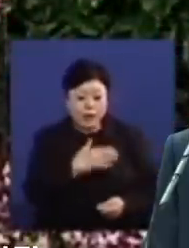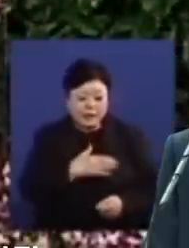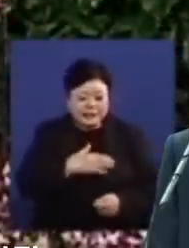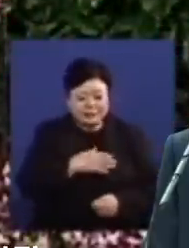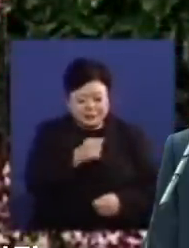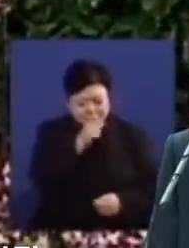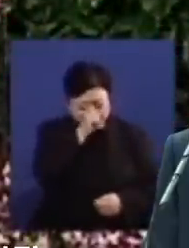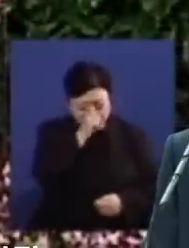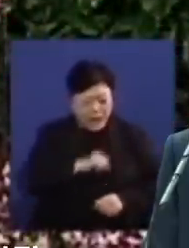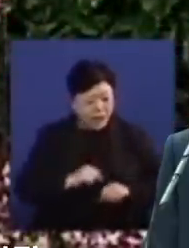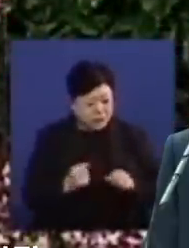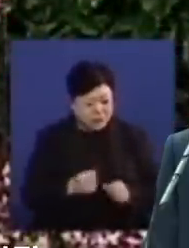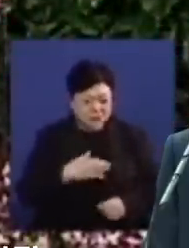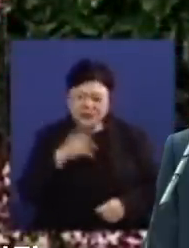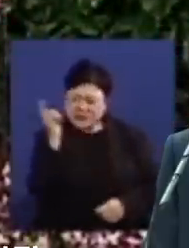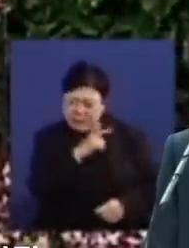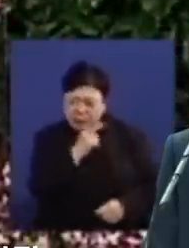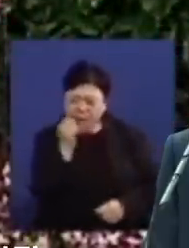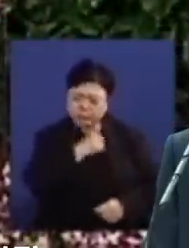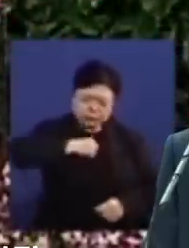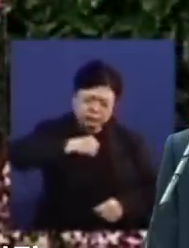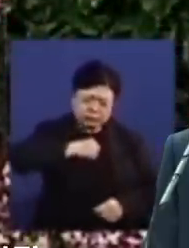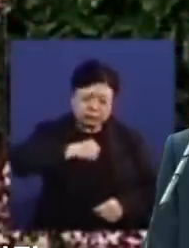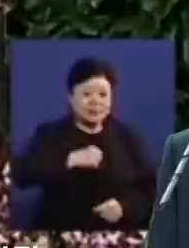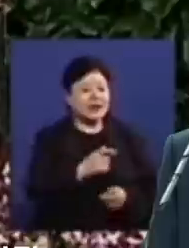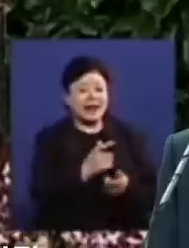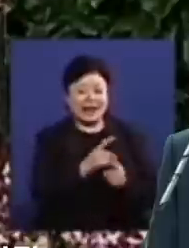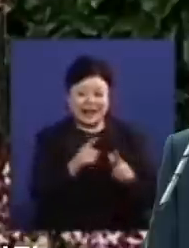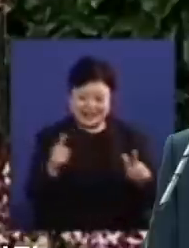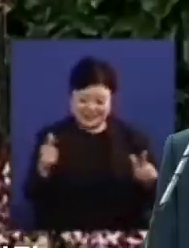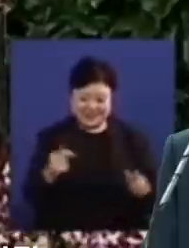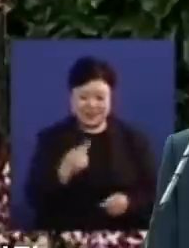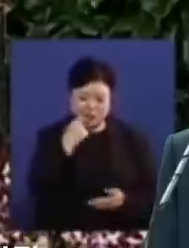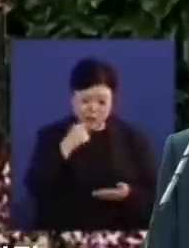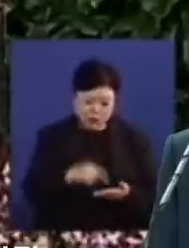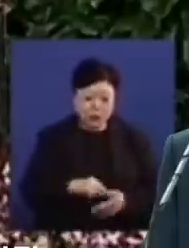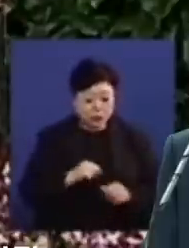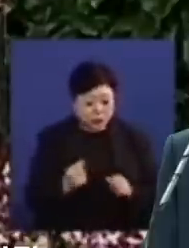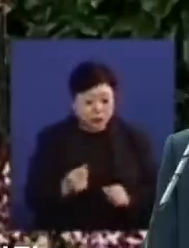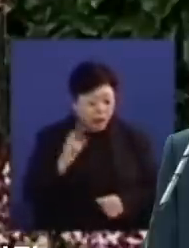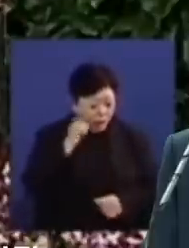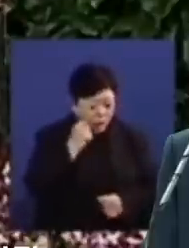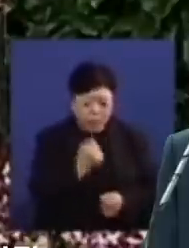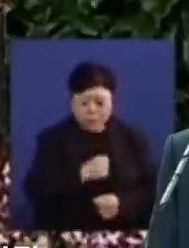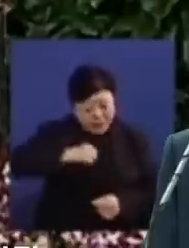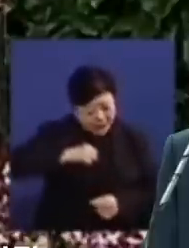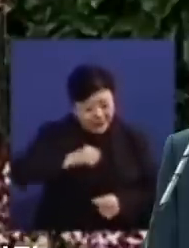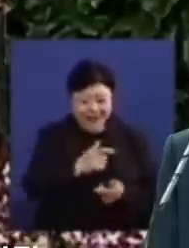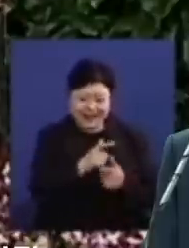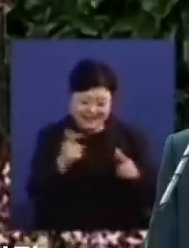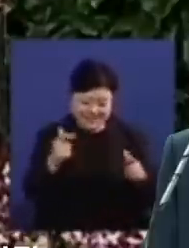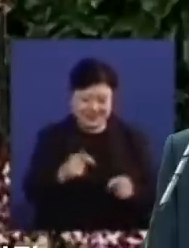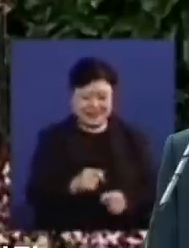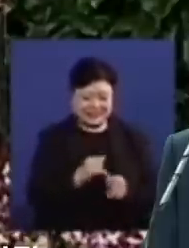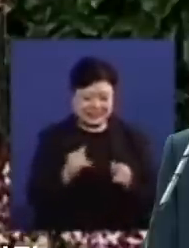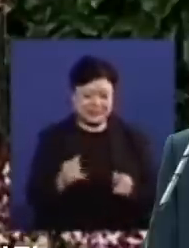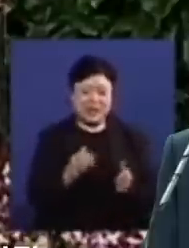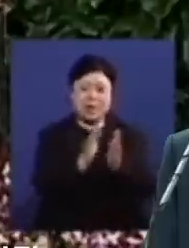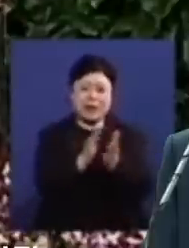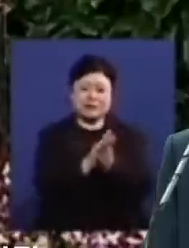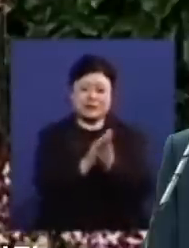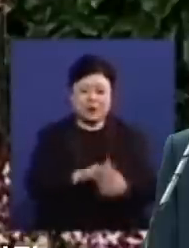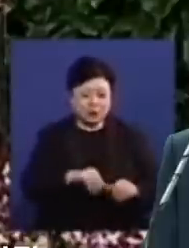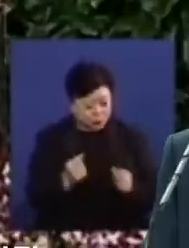좋으니까 순종하고 기분이 좋지 않으니까 순종 안 하겠다. 쉬우니까 순종하고 어려우니까 순종 안 하겠다. 사람들이 다